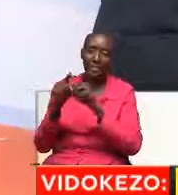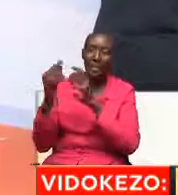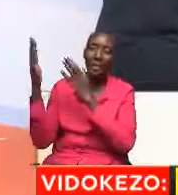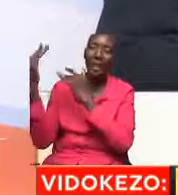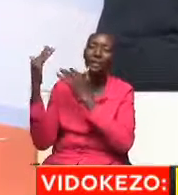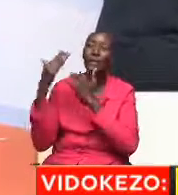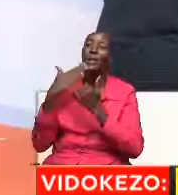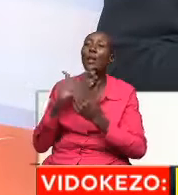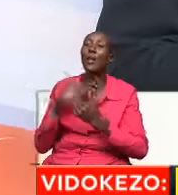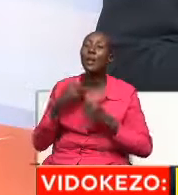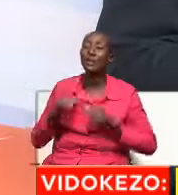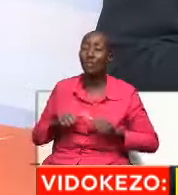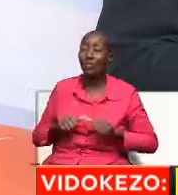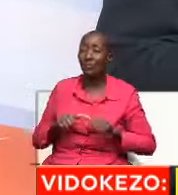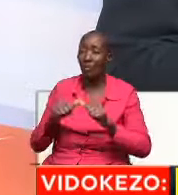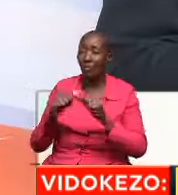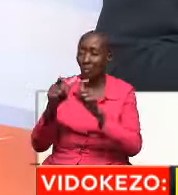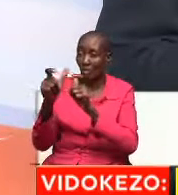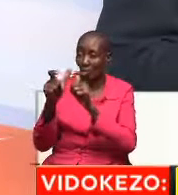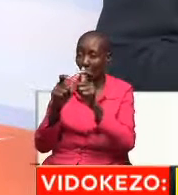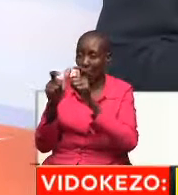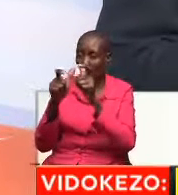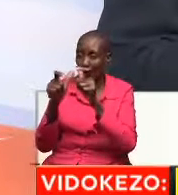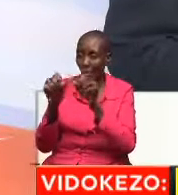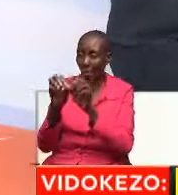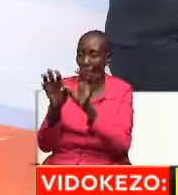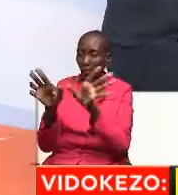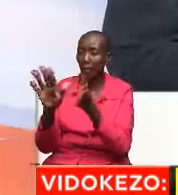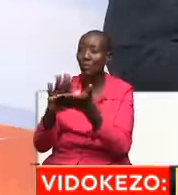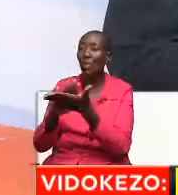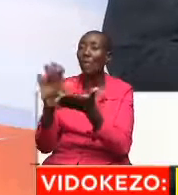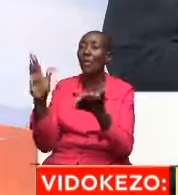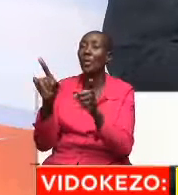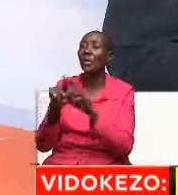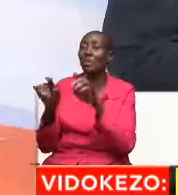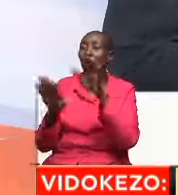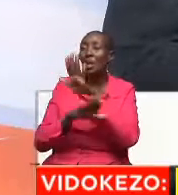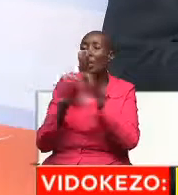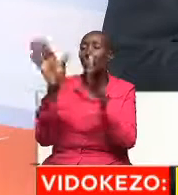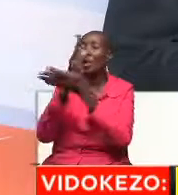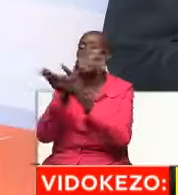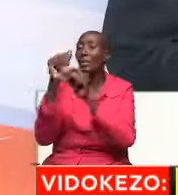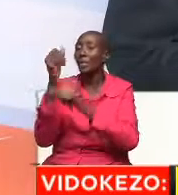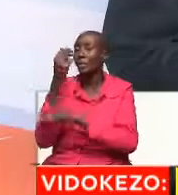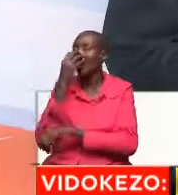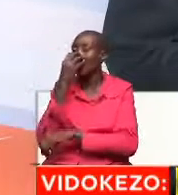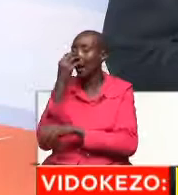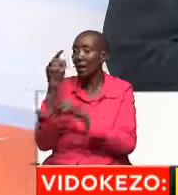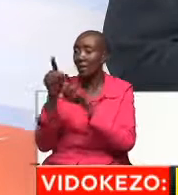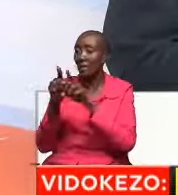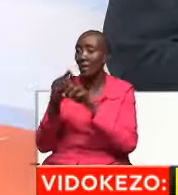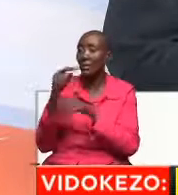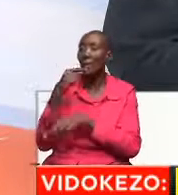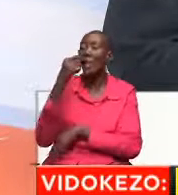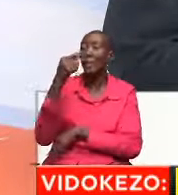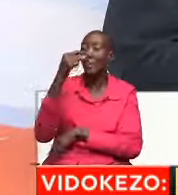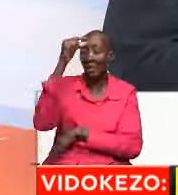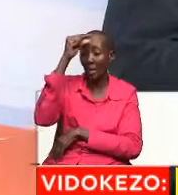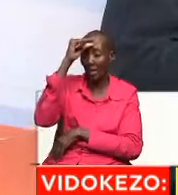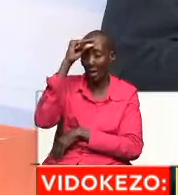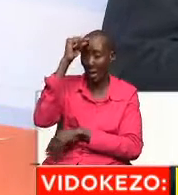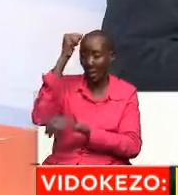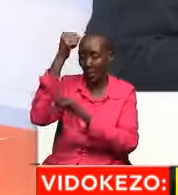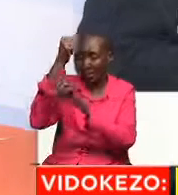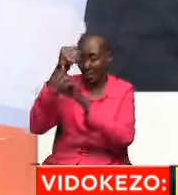kuwataka kuendelea hivyo ili kudhibiti maambukizi zaidi. Kwingine kuna naibu wa rais Daktari William Ruto amedokeza kuwa serikali